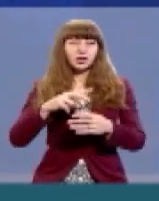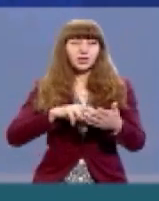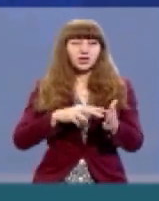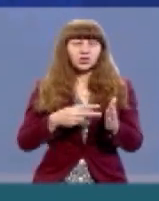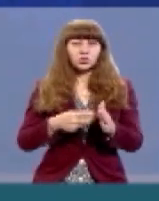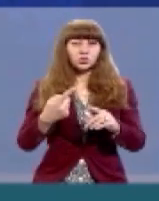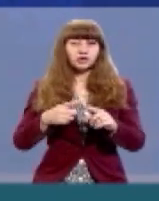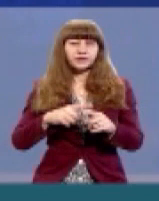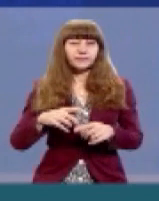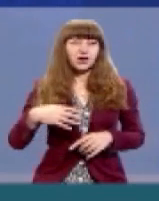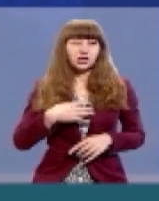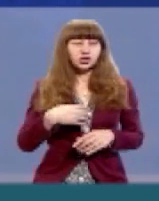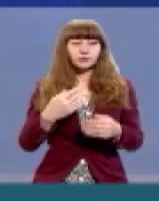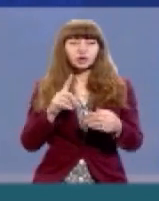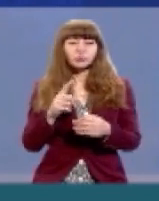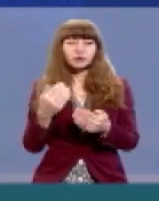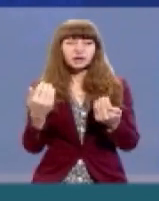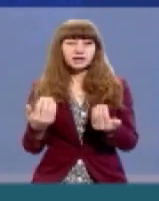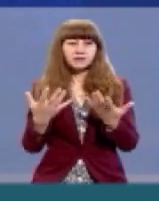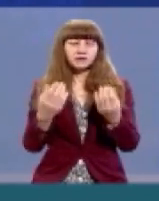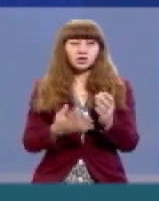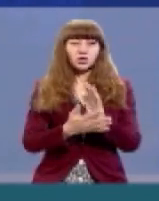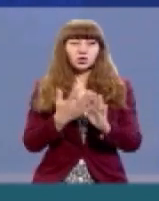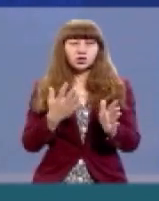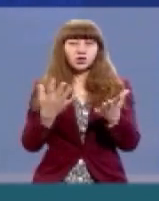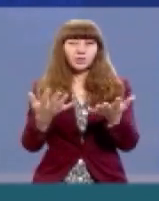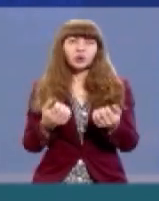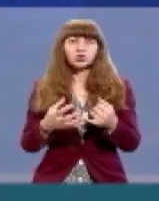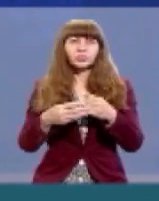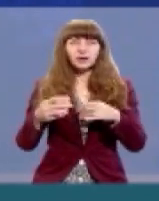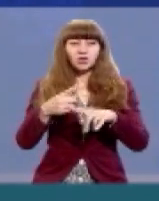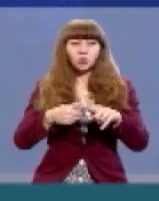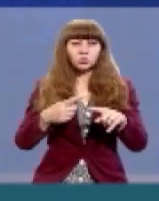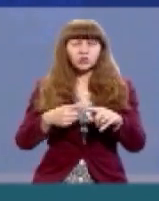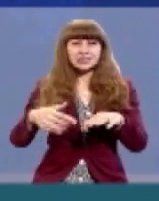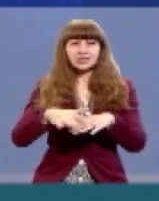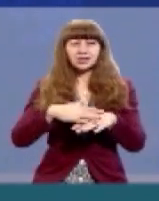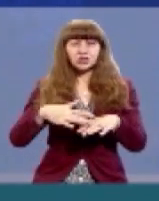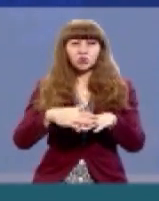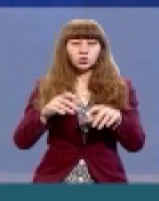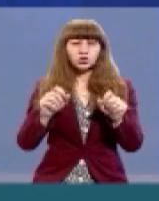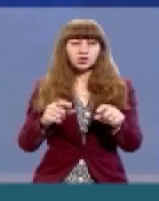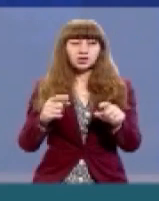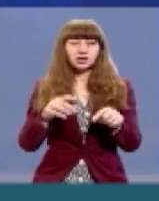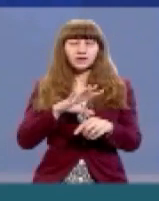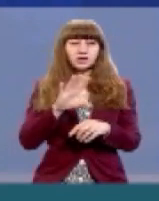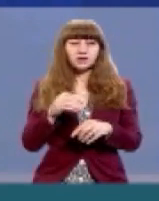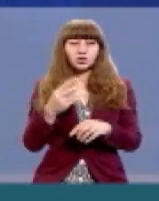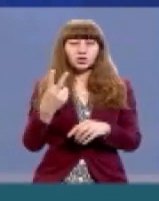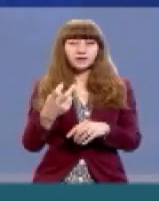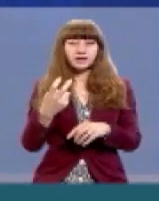города актуален, так как на сегодня очередность на получение земельных участков на территории города составляет